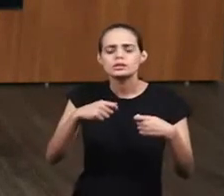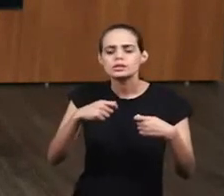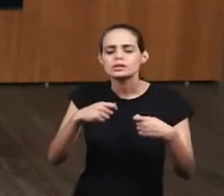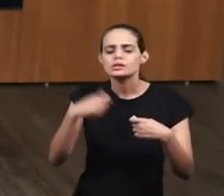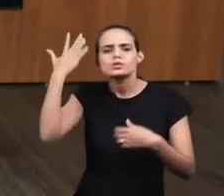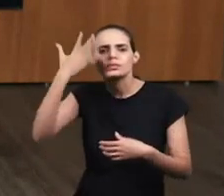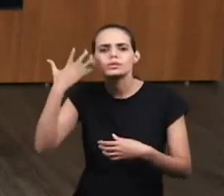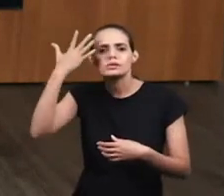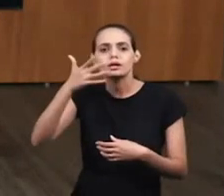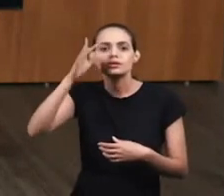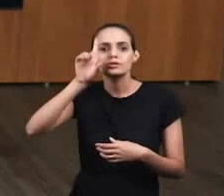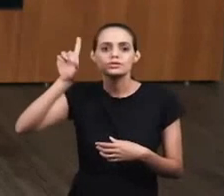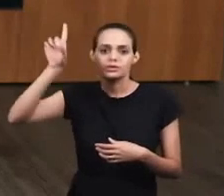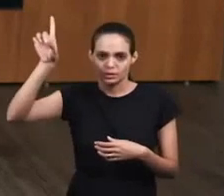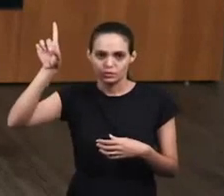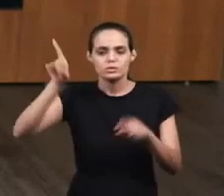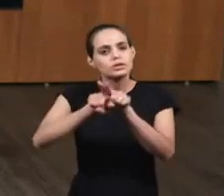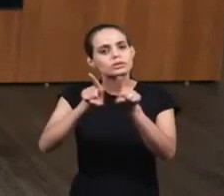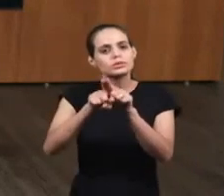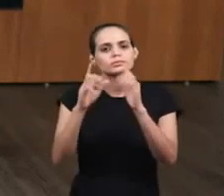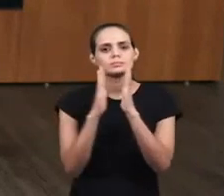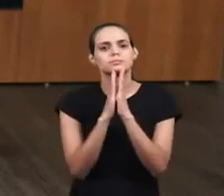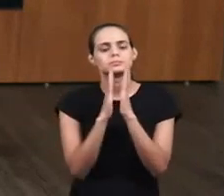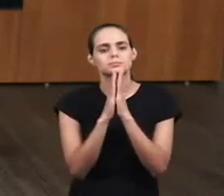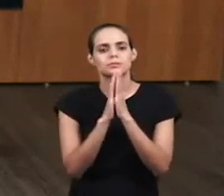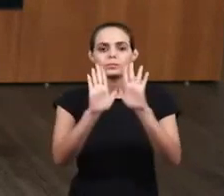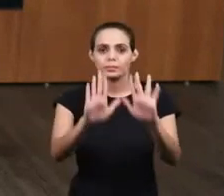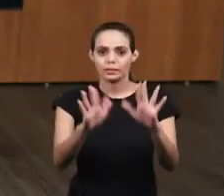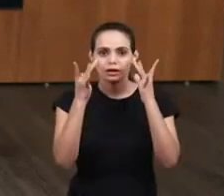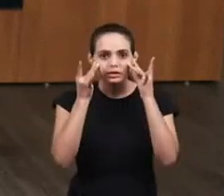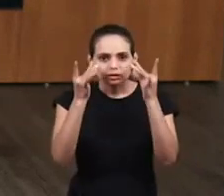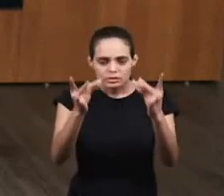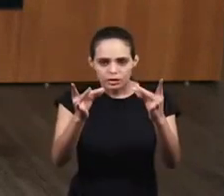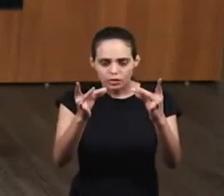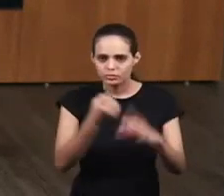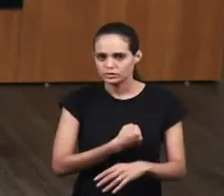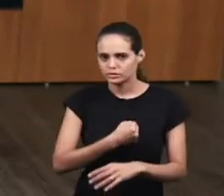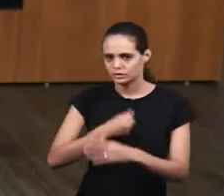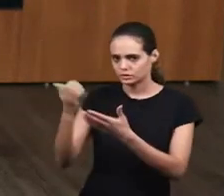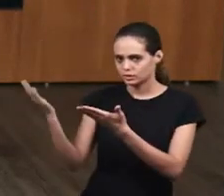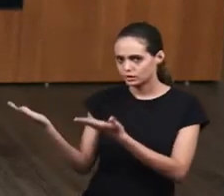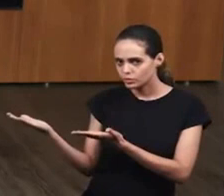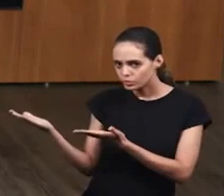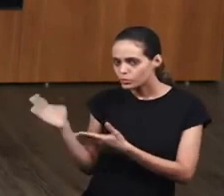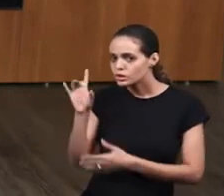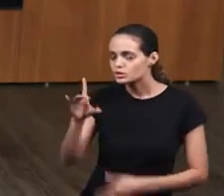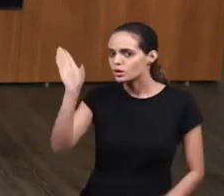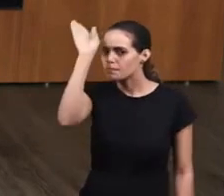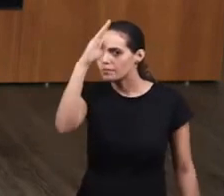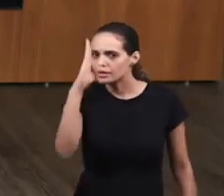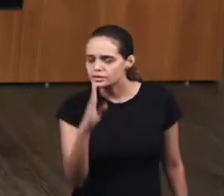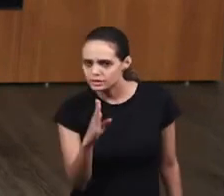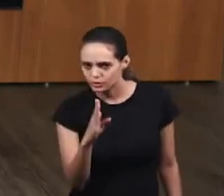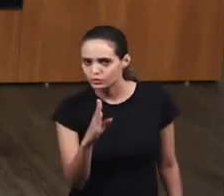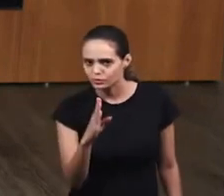ein Wort von Seiten des Herrn benötigen oder selbst Gebet. Aber Achtung, diese Nummer, sie ist